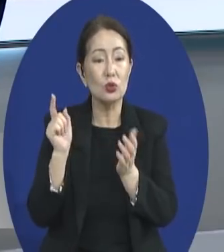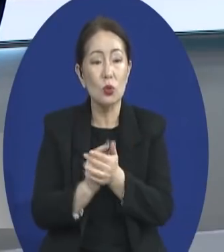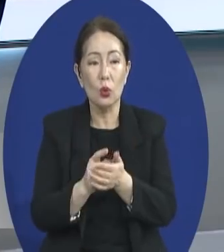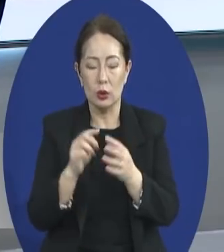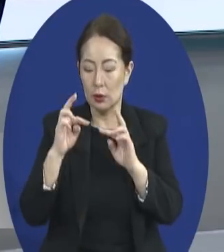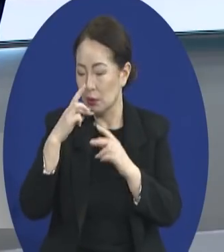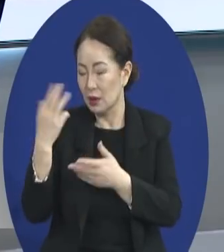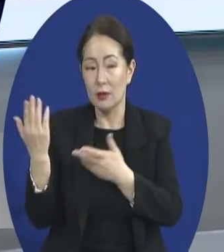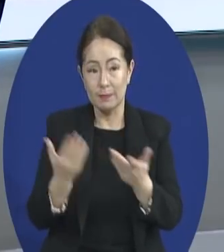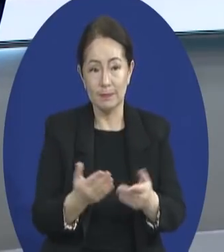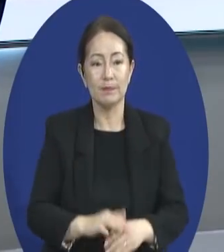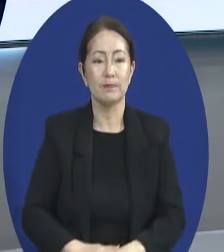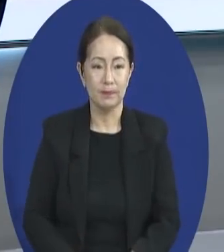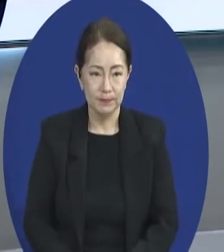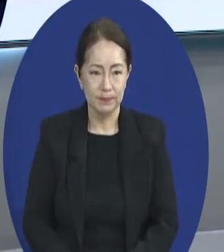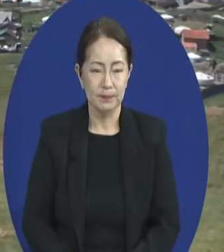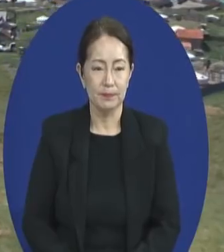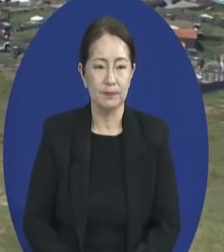талаарх мэдээллийг дараах байдлаар хүргье.